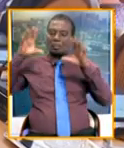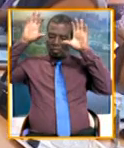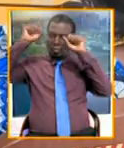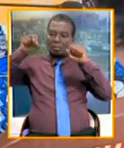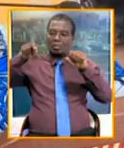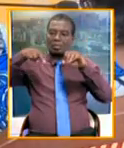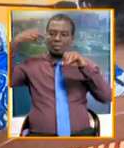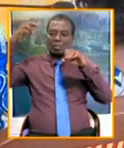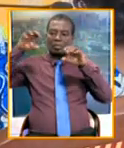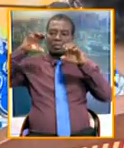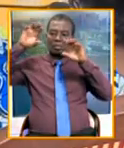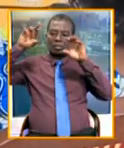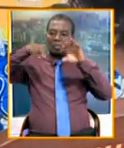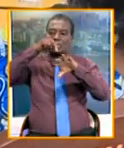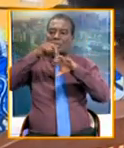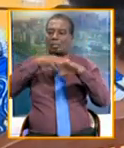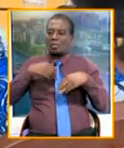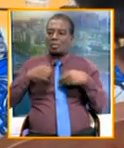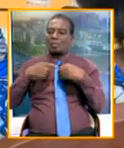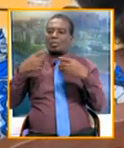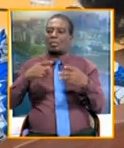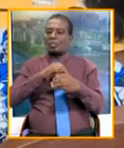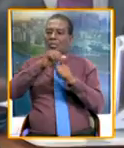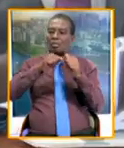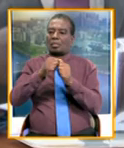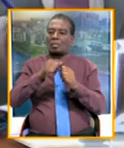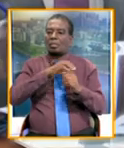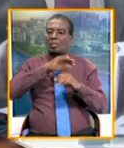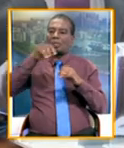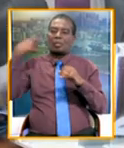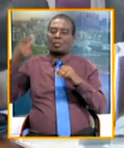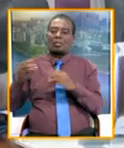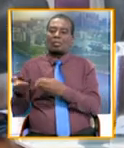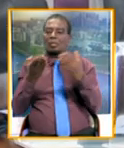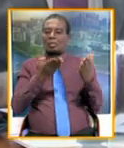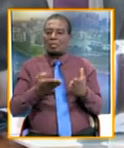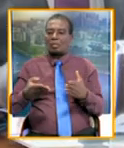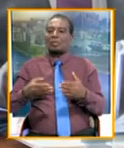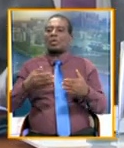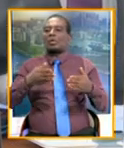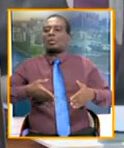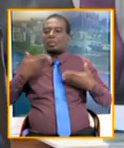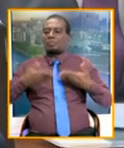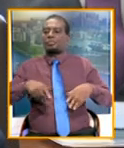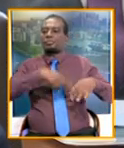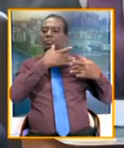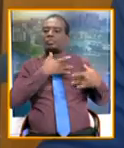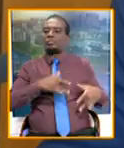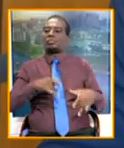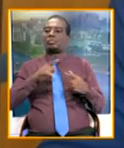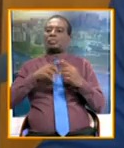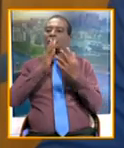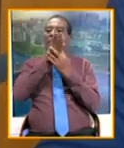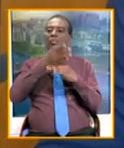la République, Alassane Ouattara, et de l'ensemble du gouvernement de toujours apporter du baume au cœur des Ivoiriens à travers